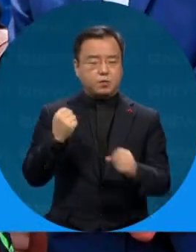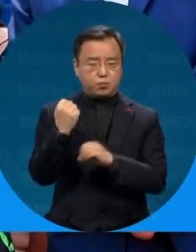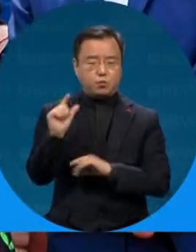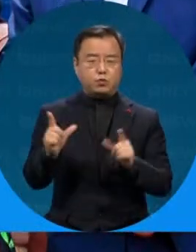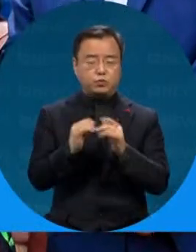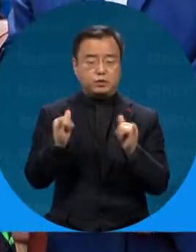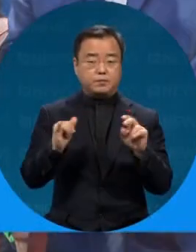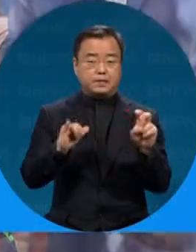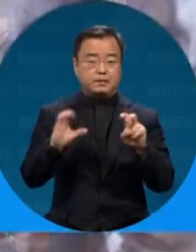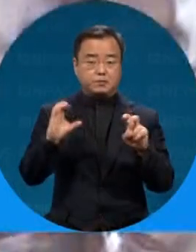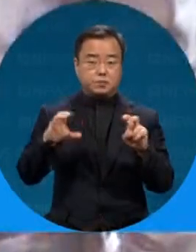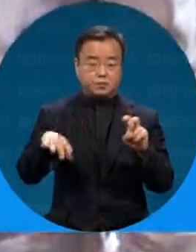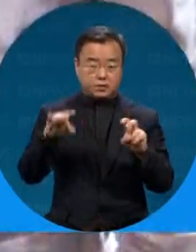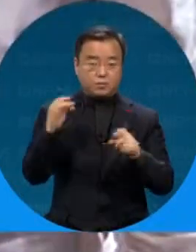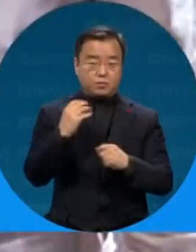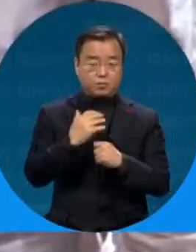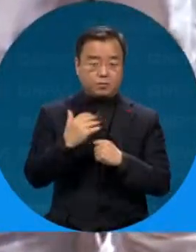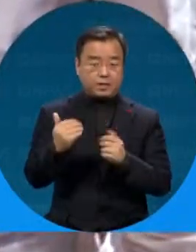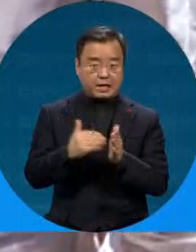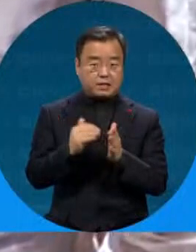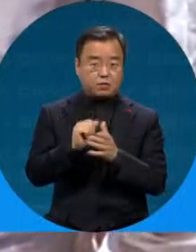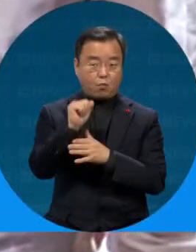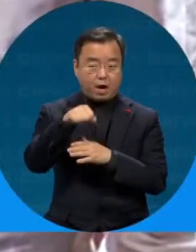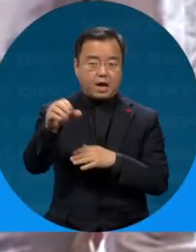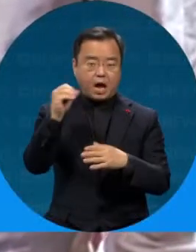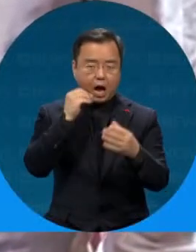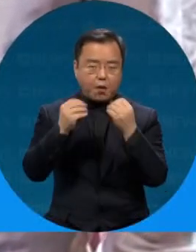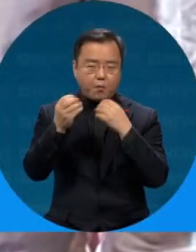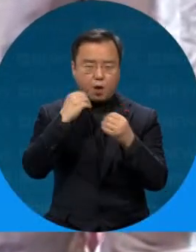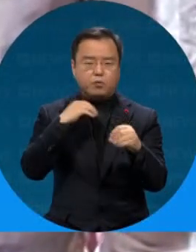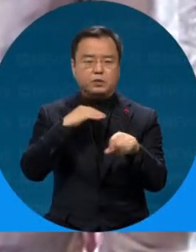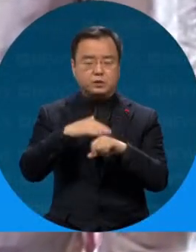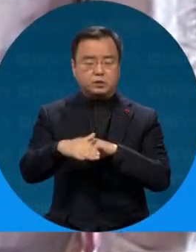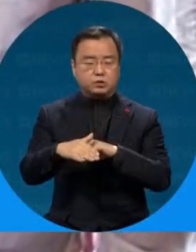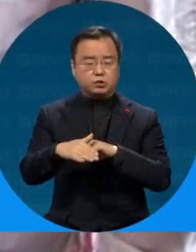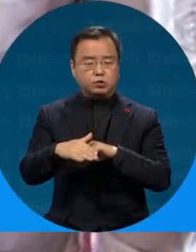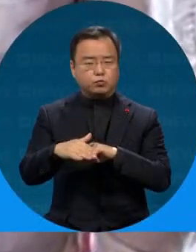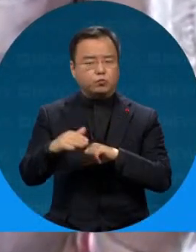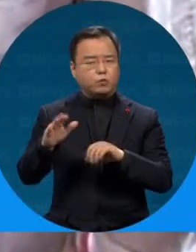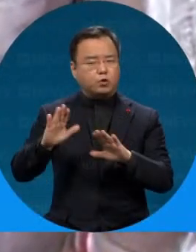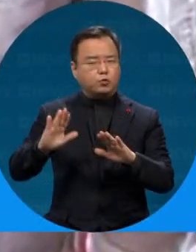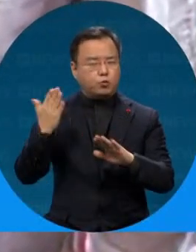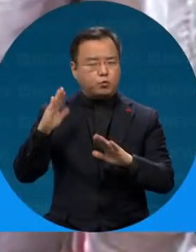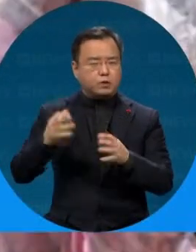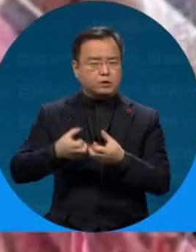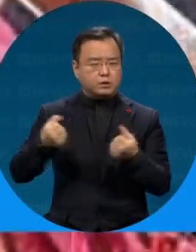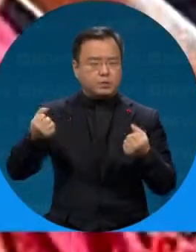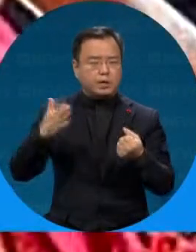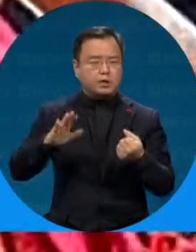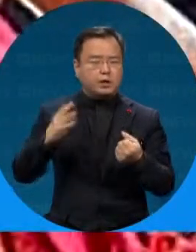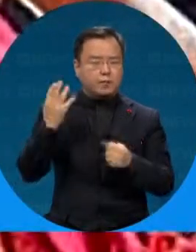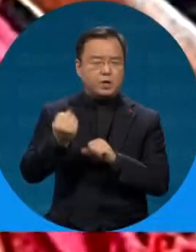20세기 초까지 외부 세계와 접촉하지 않고 생활했지만 몇 년 전 그들의 거주 지역에 금광이